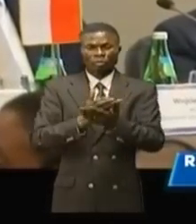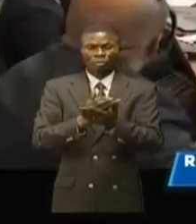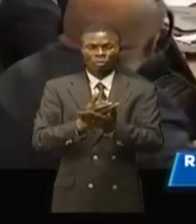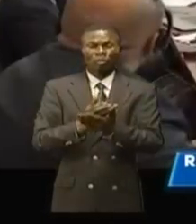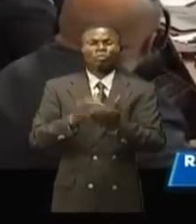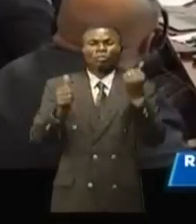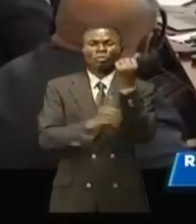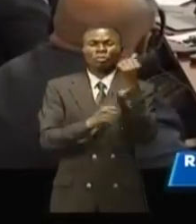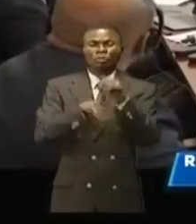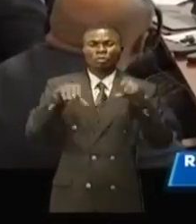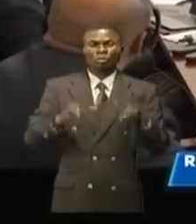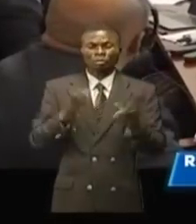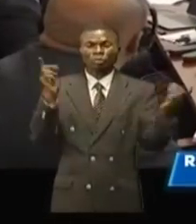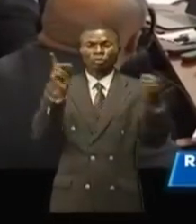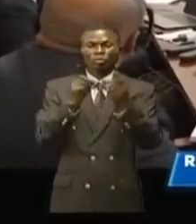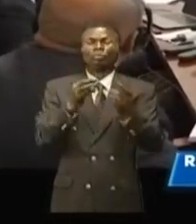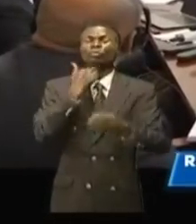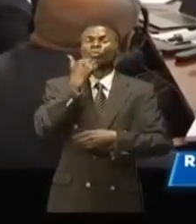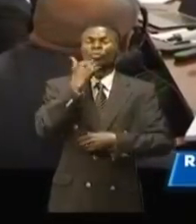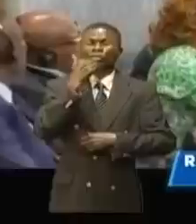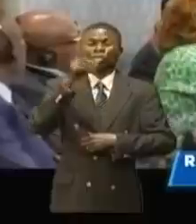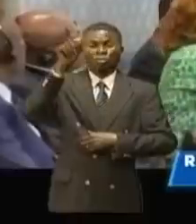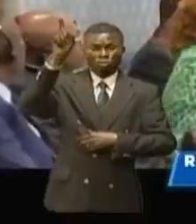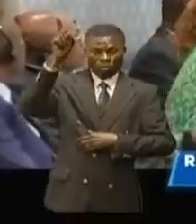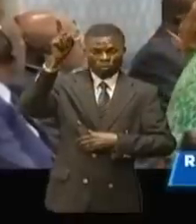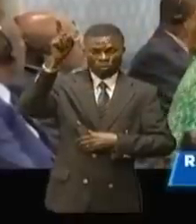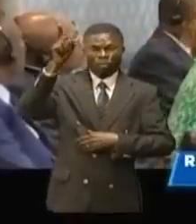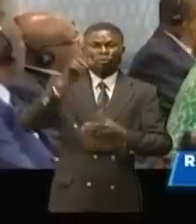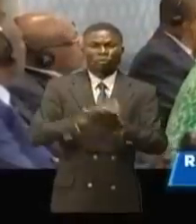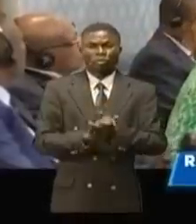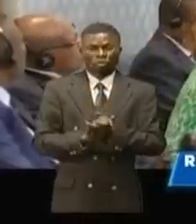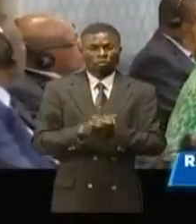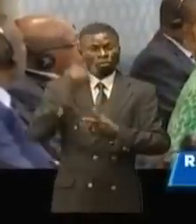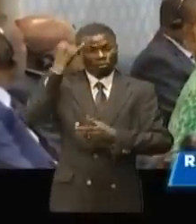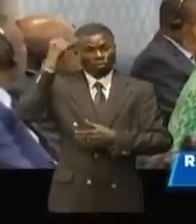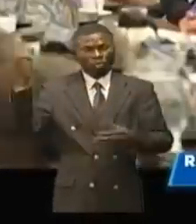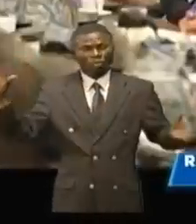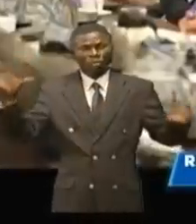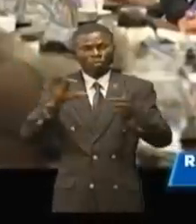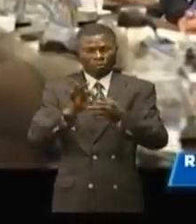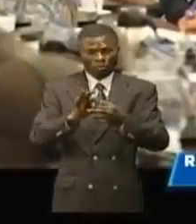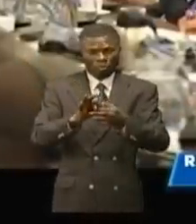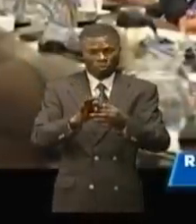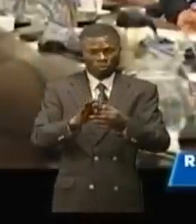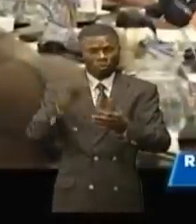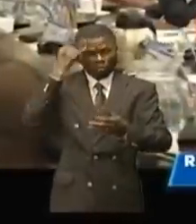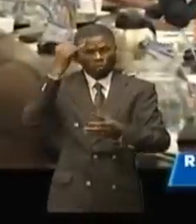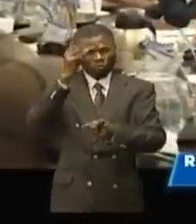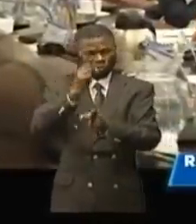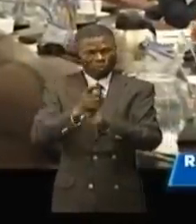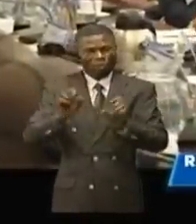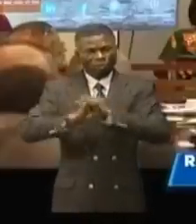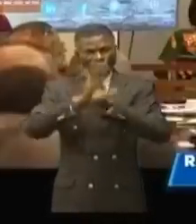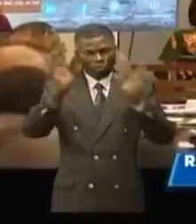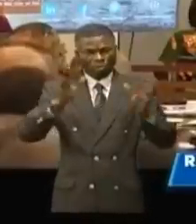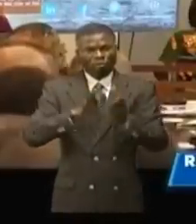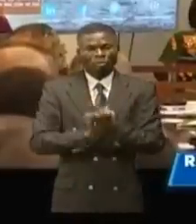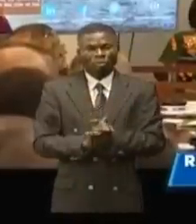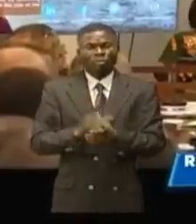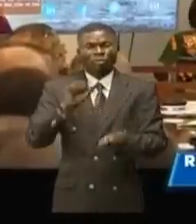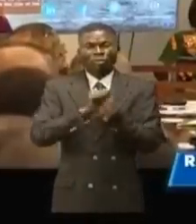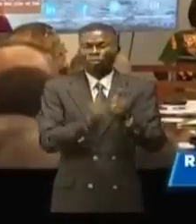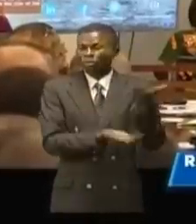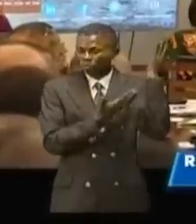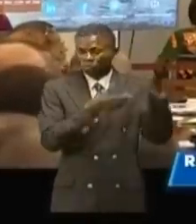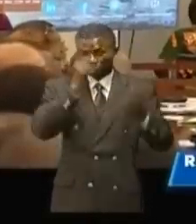avait face aux hommes d'affaires et officiels polonais à Varsovie des idées agencées et des intentions bien claires. Les secteurs qui sont